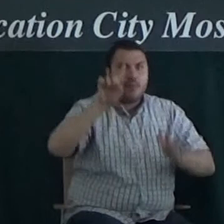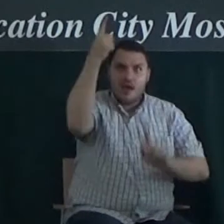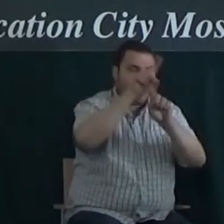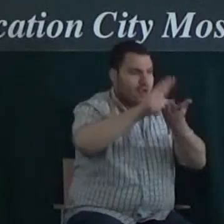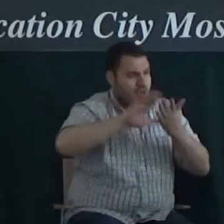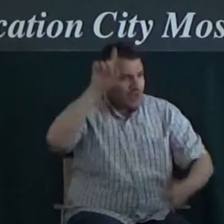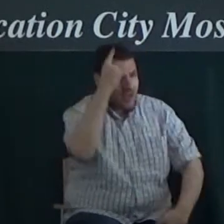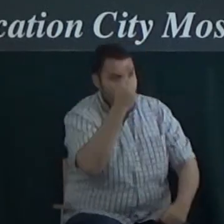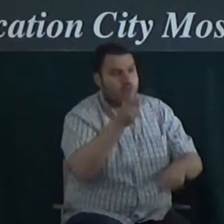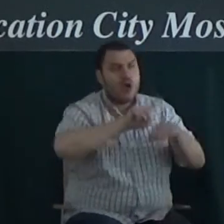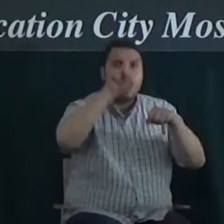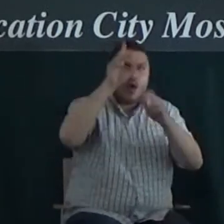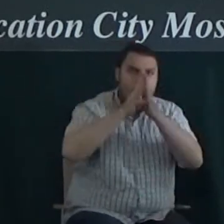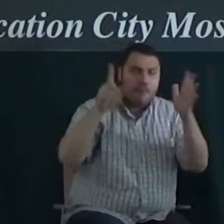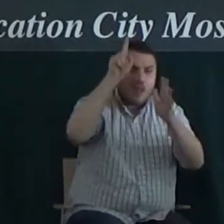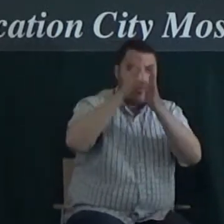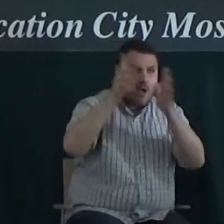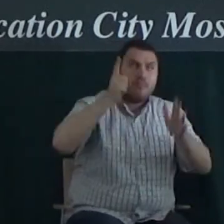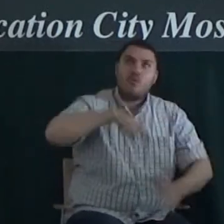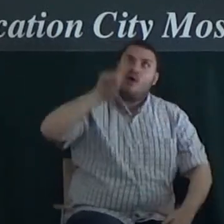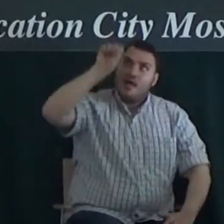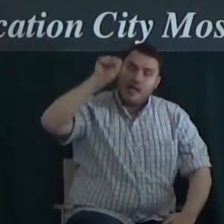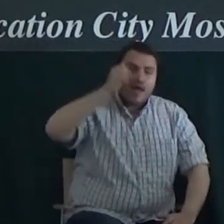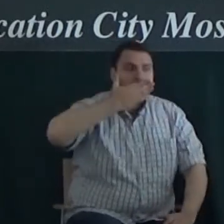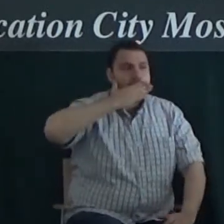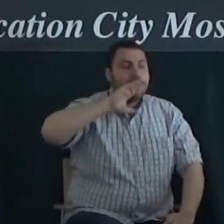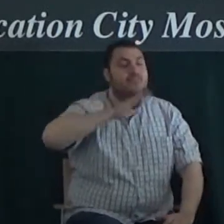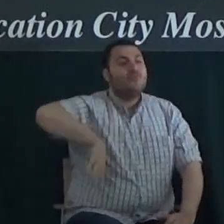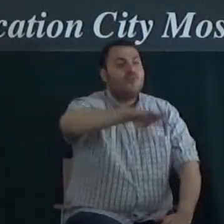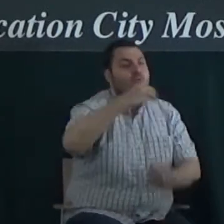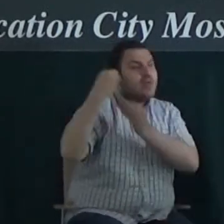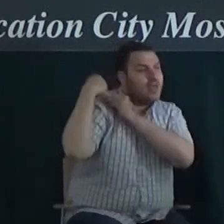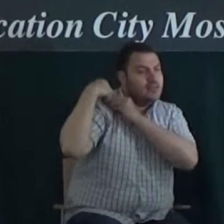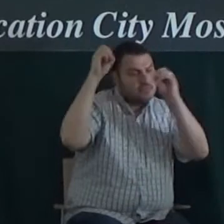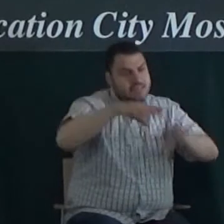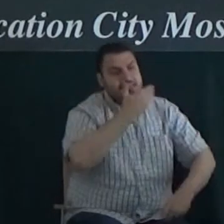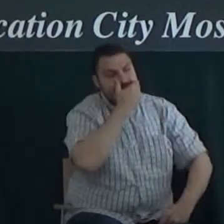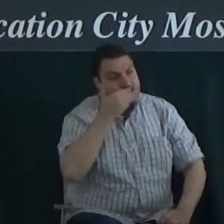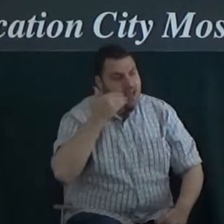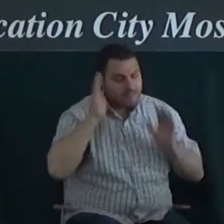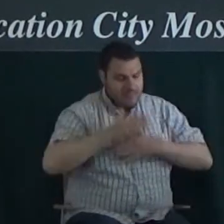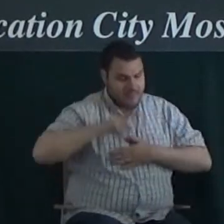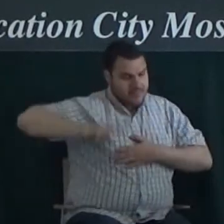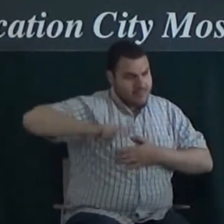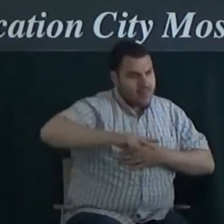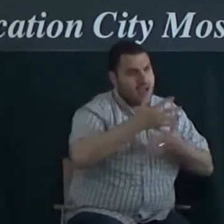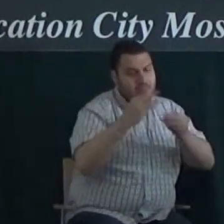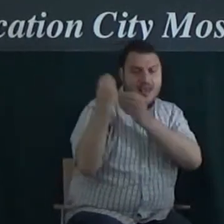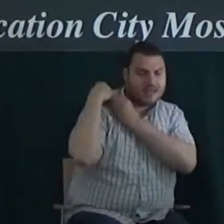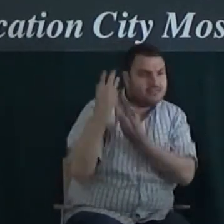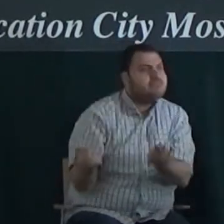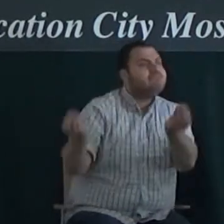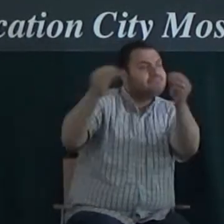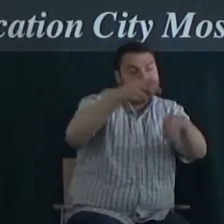الله، الله أكبر، الله أكبر، ولله الحمد. تقبل الله منا ومنكم الصيام والقيام، وأعاده علينا